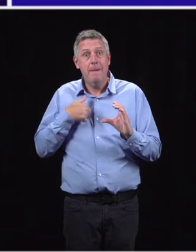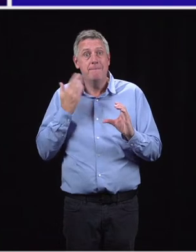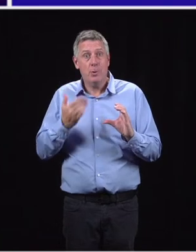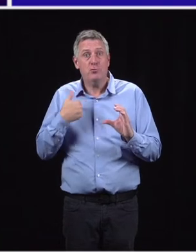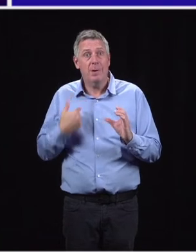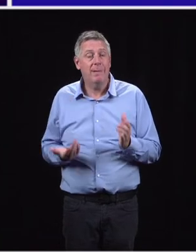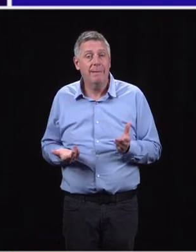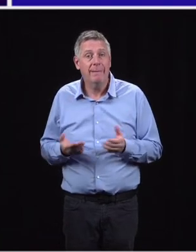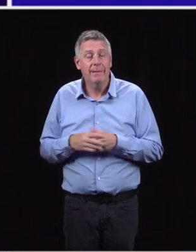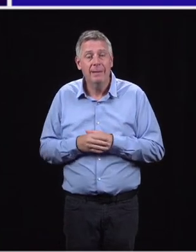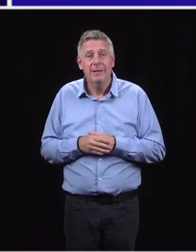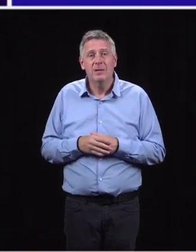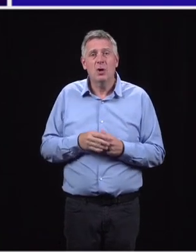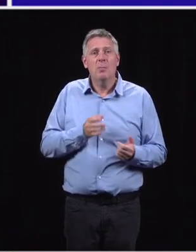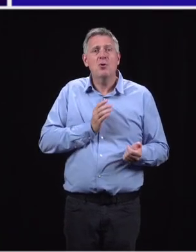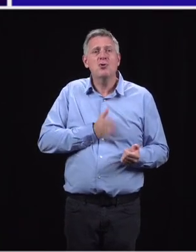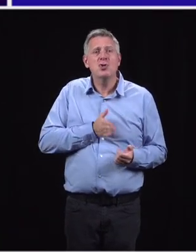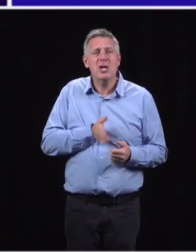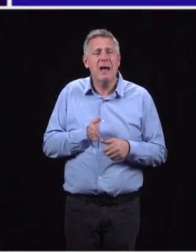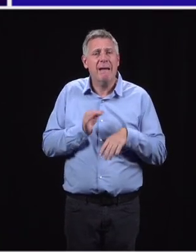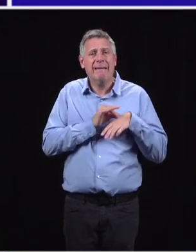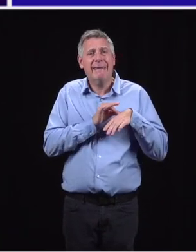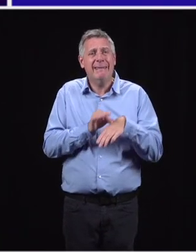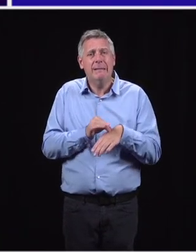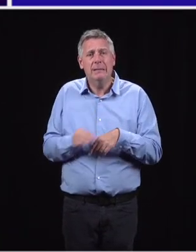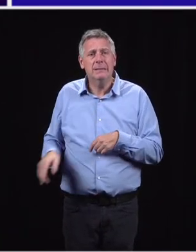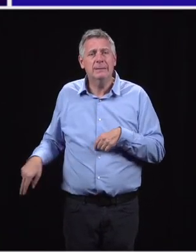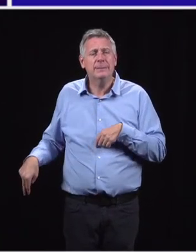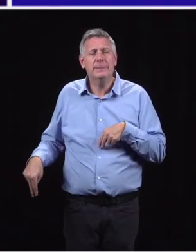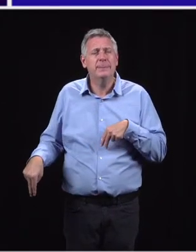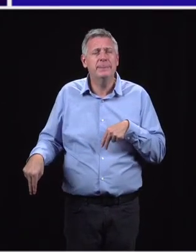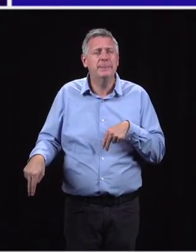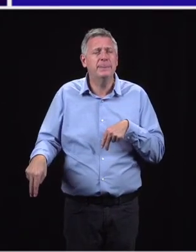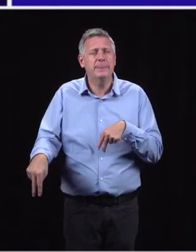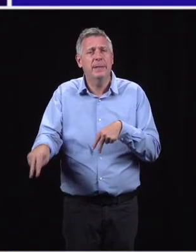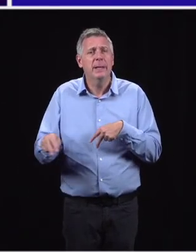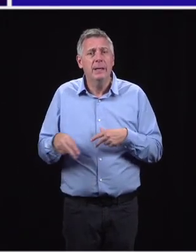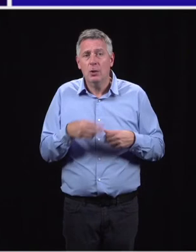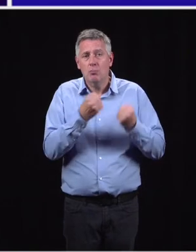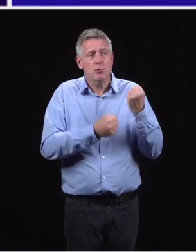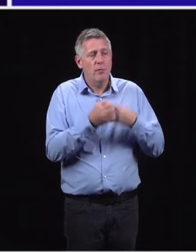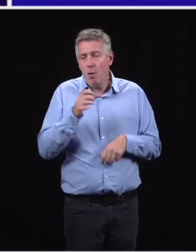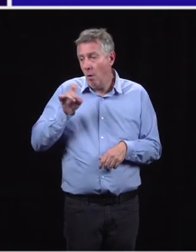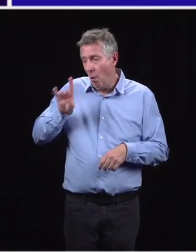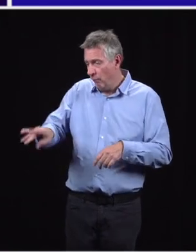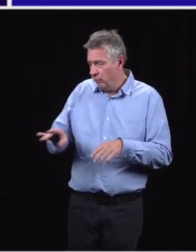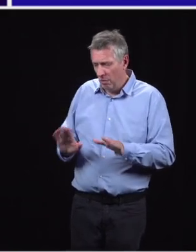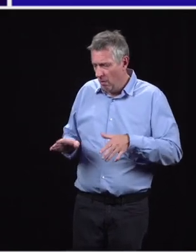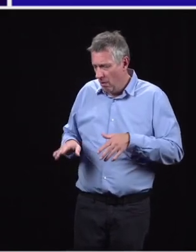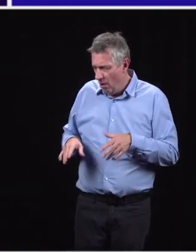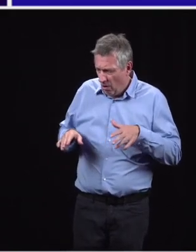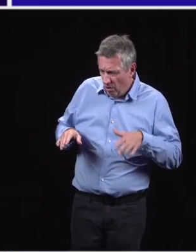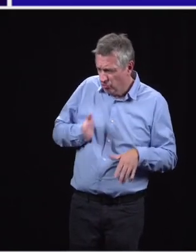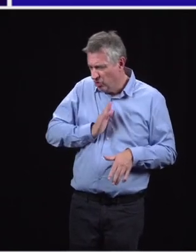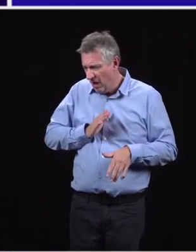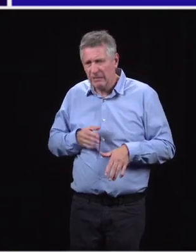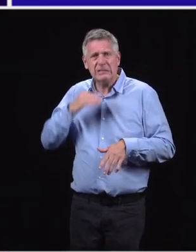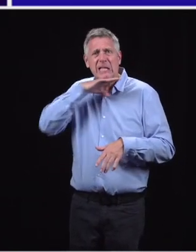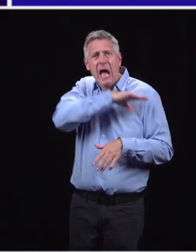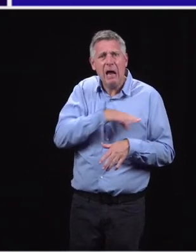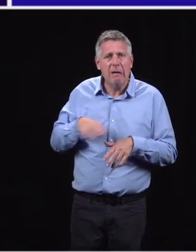on peut avoir un chien guide et notamment c'est quelque chose qui qui peut être aussi refusé par un certain chauffeur parce que ça peut être salissant etc